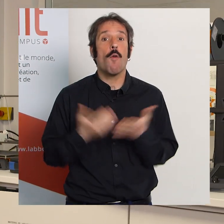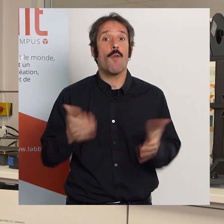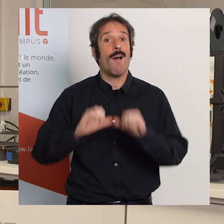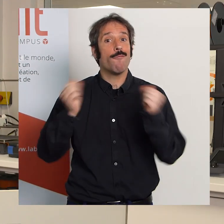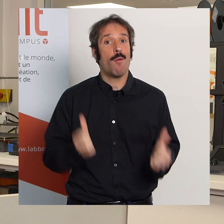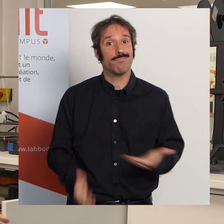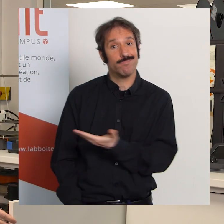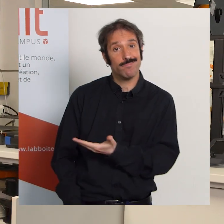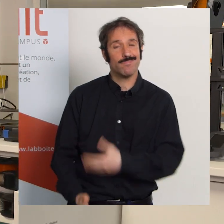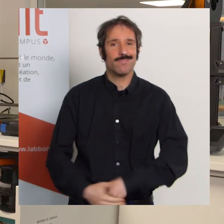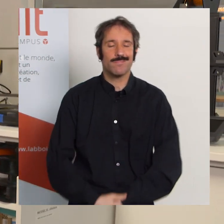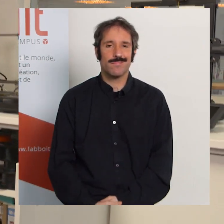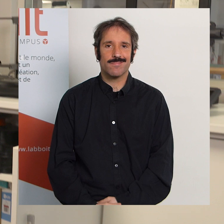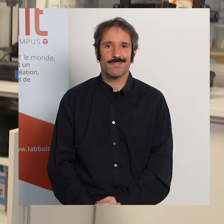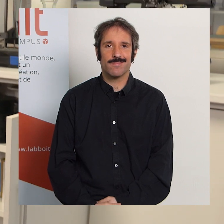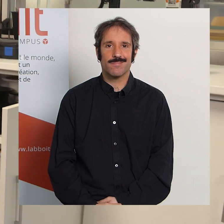Voilà à quoi ça ressemble.